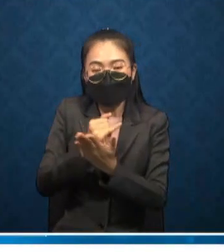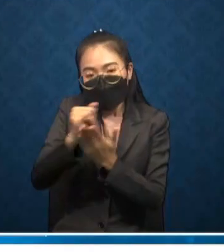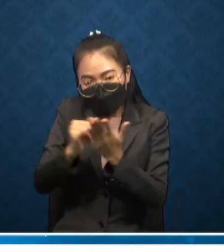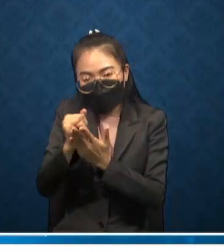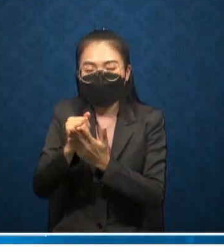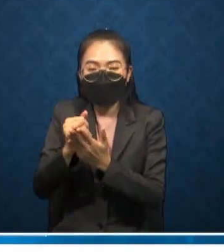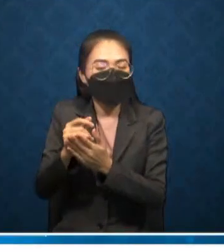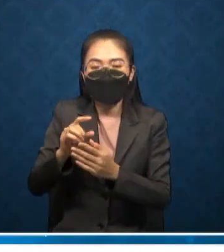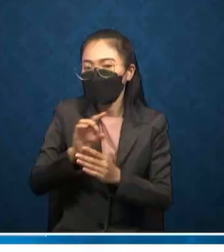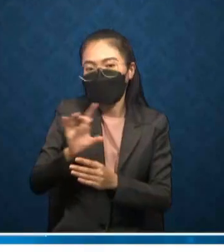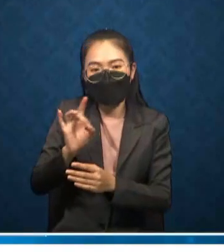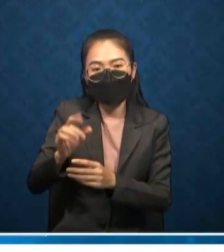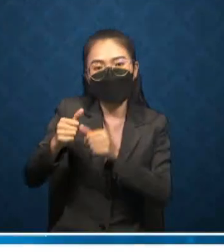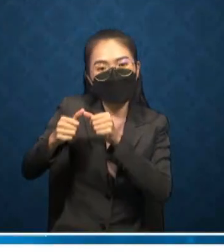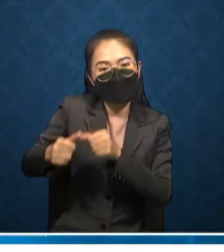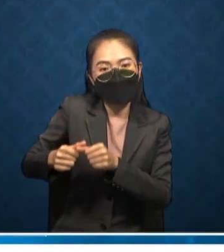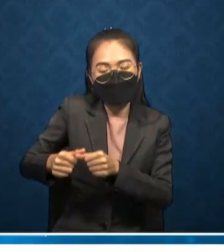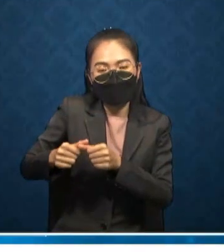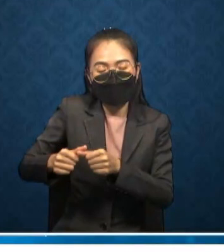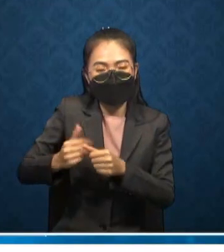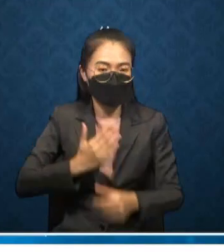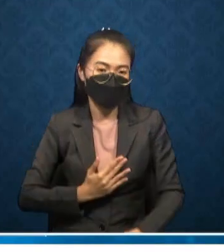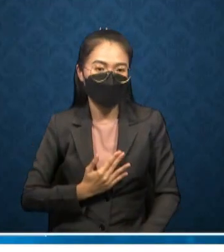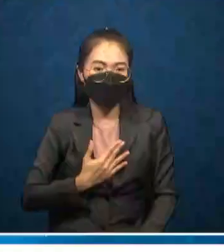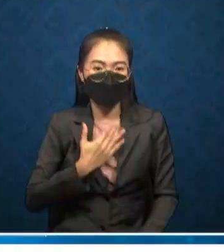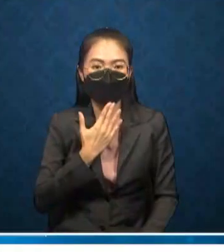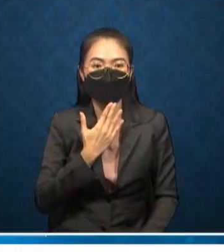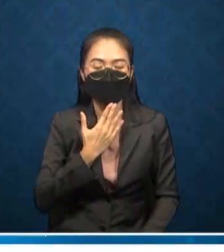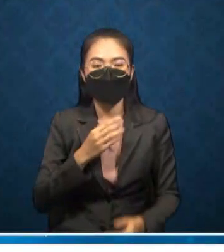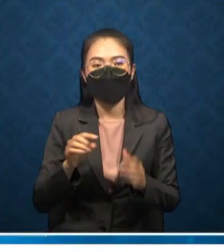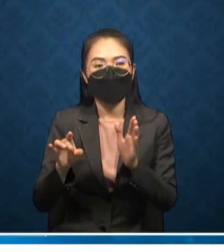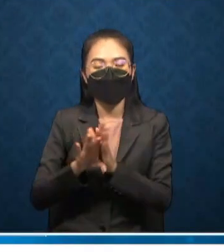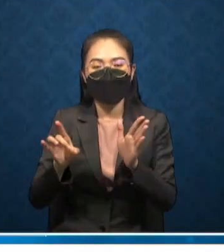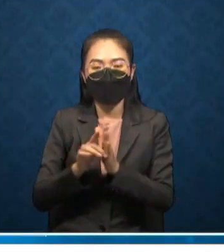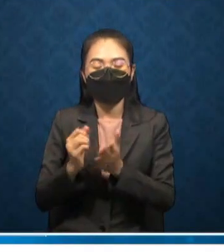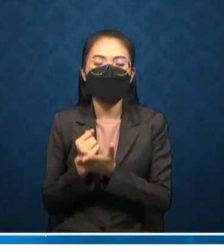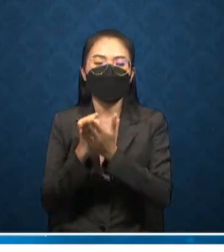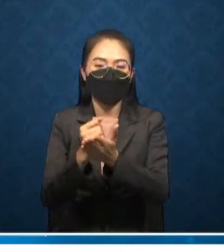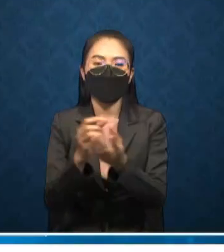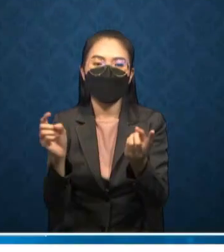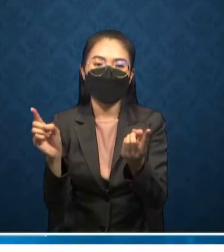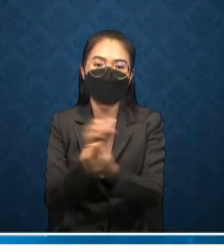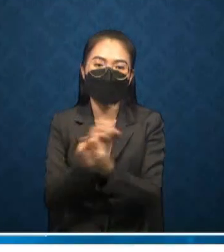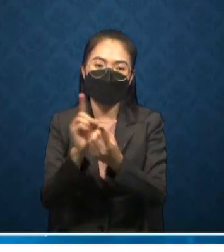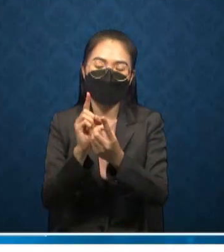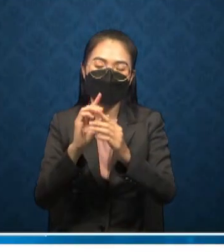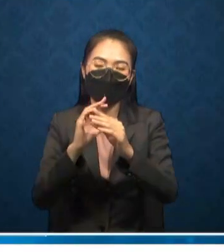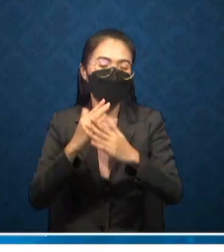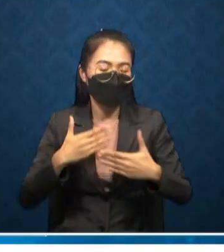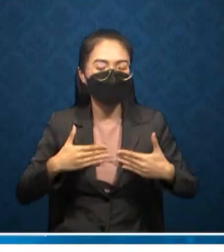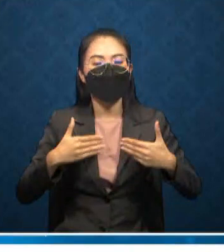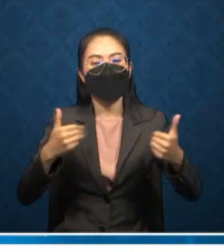ต้องดำรงอยู่อย่างมีศักดิ์ศรีและสุดท้ายก็คือนำไปสู่สังคมที่สงบสุขค่ะ